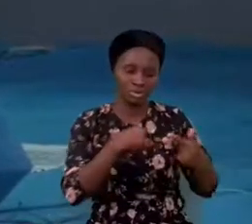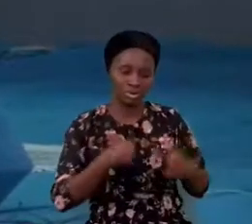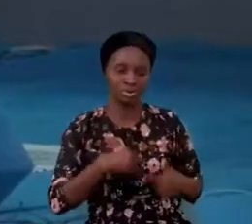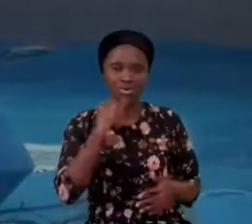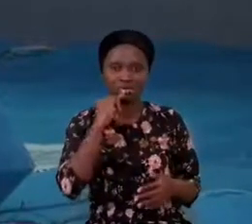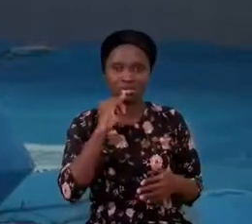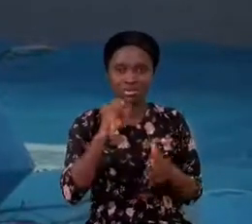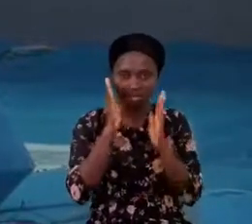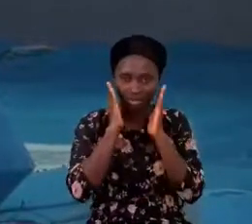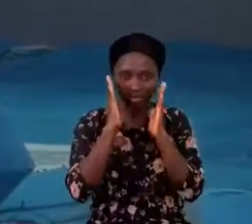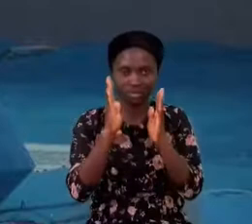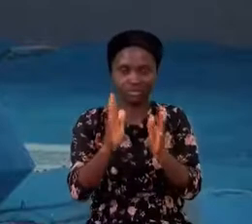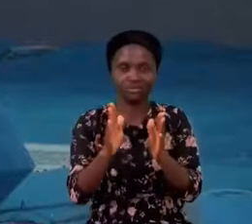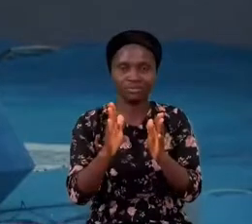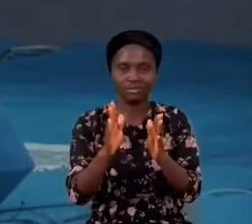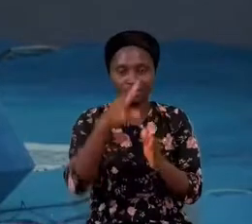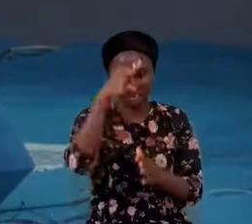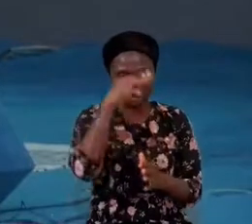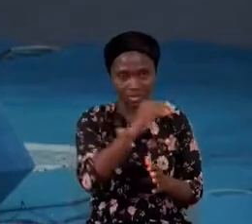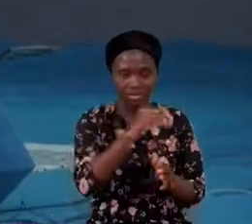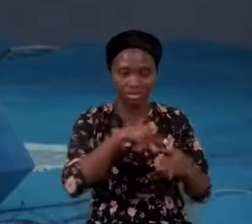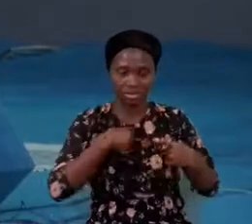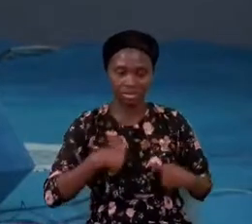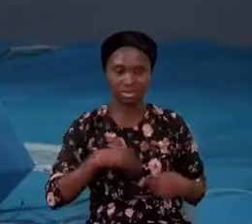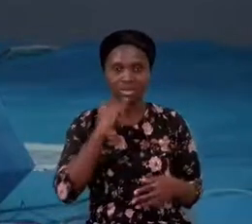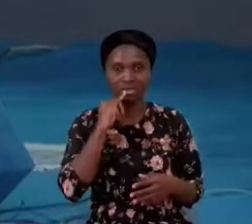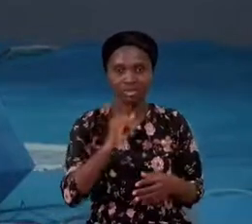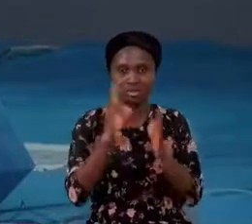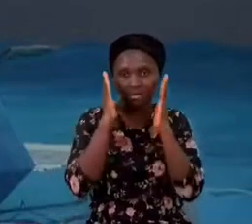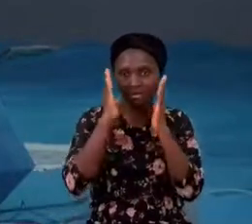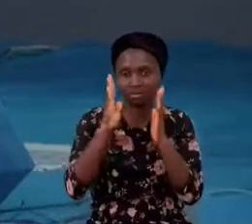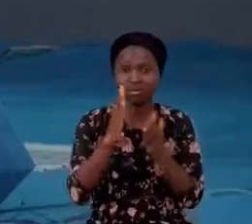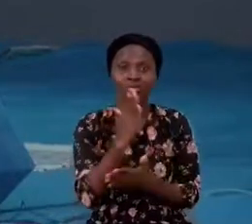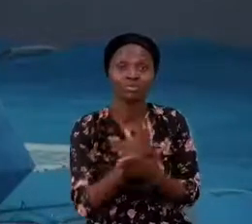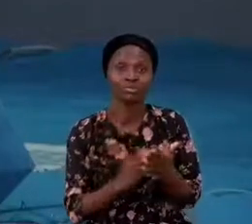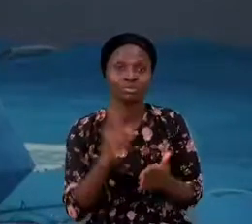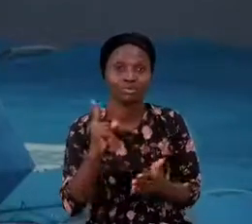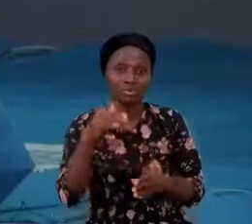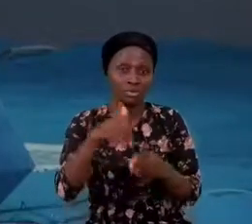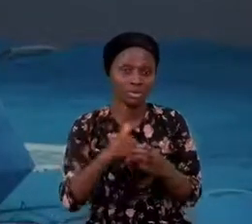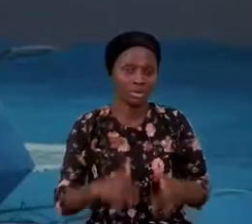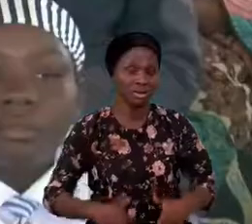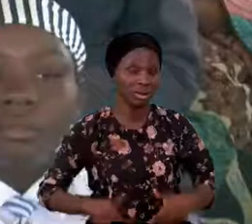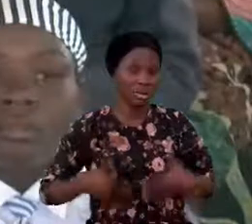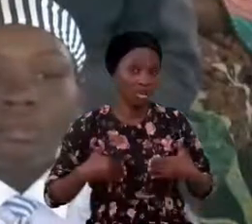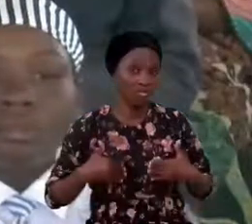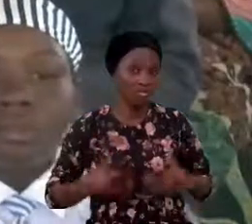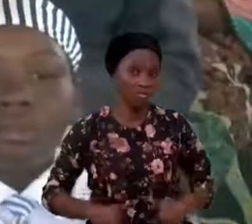vie qui a une ambition fixe affermie, qui a un projet